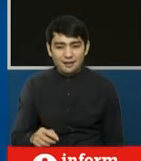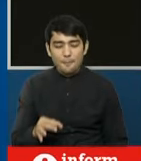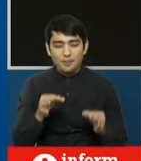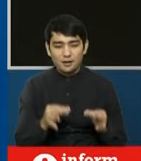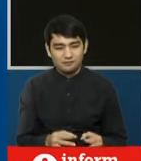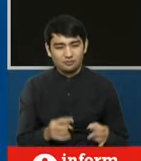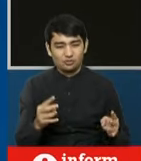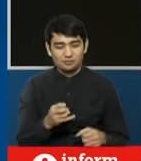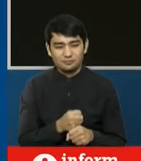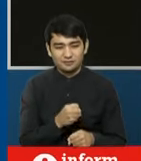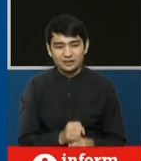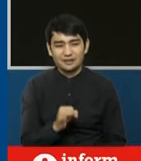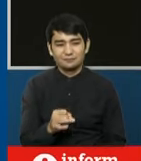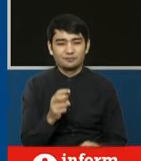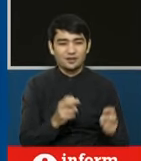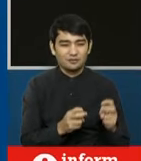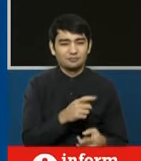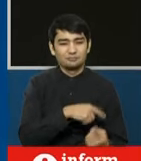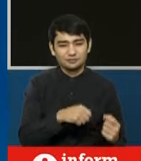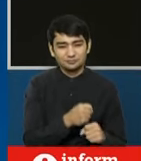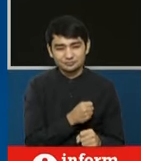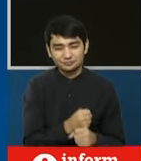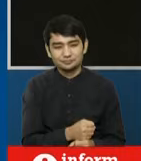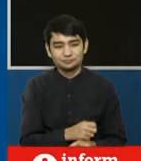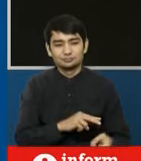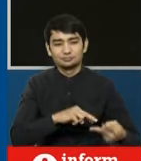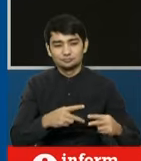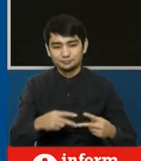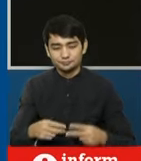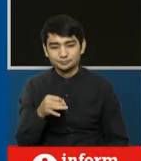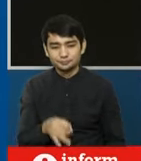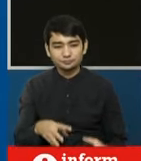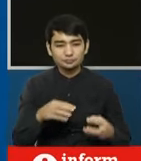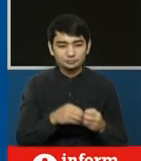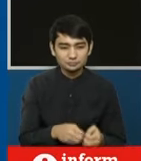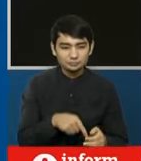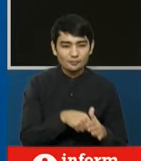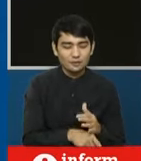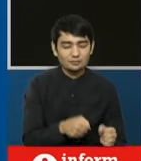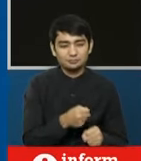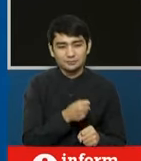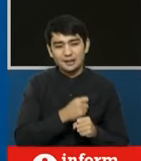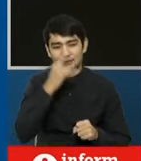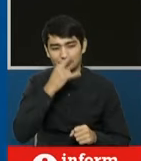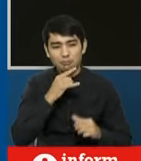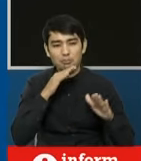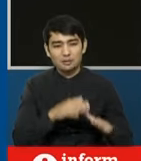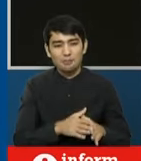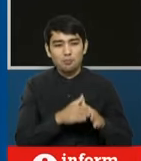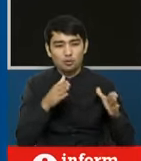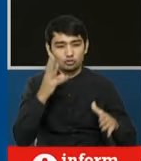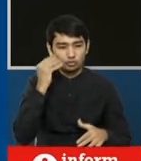мынау өңдеуші кәсіпорындарға қарай көшіп, жалпы сол жалпы ішкі өнімдегі өңдеуші кәсіпорындардың